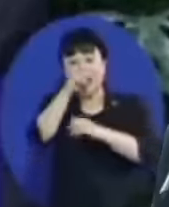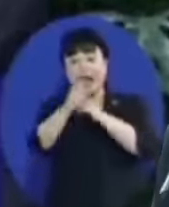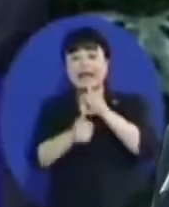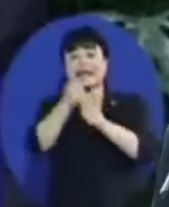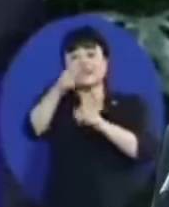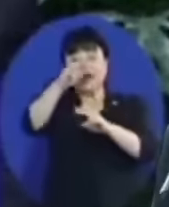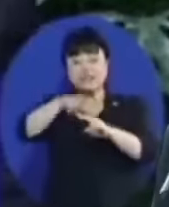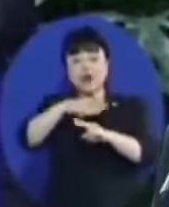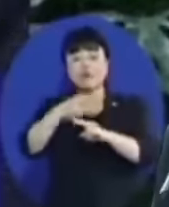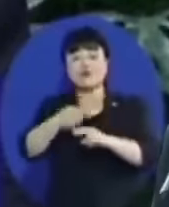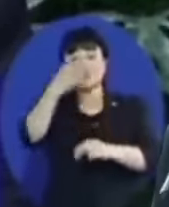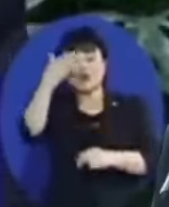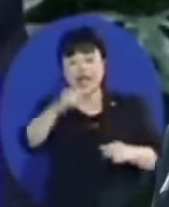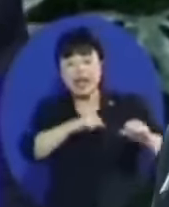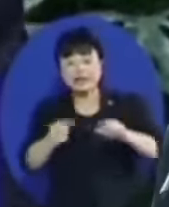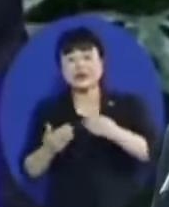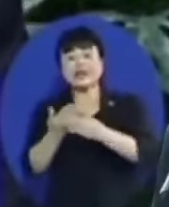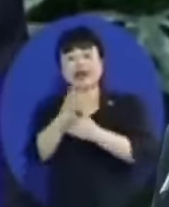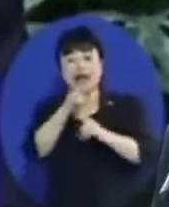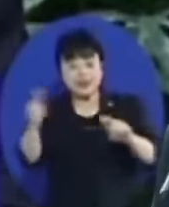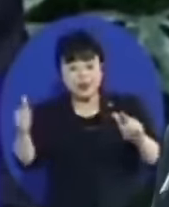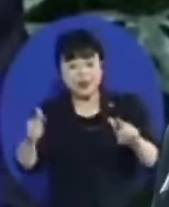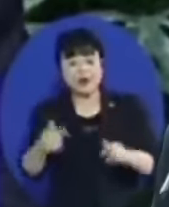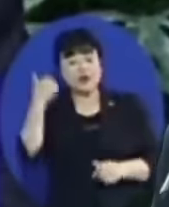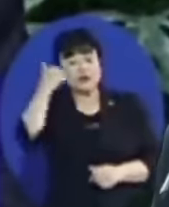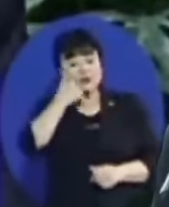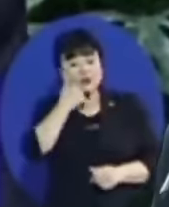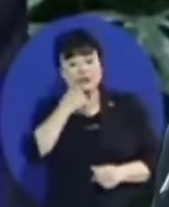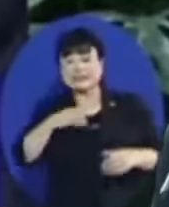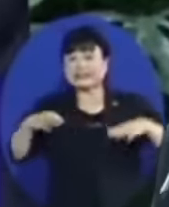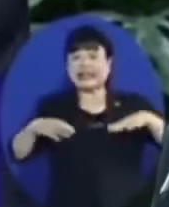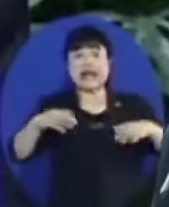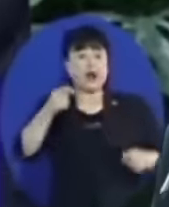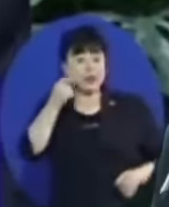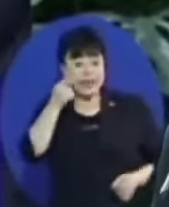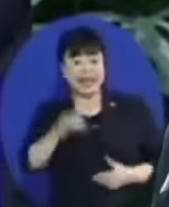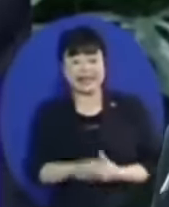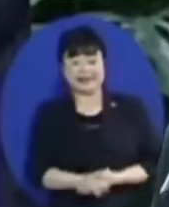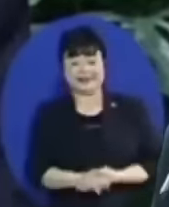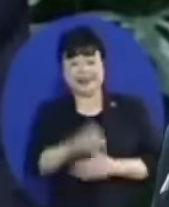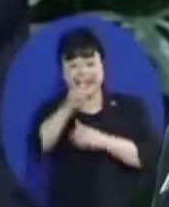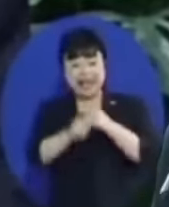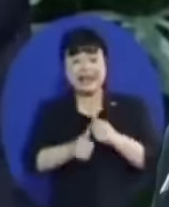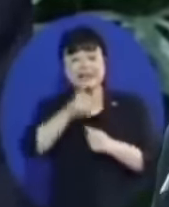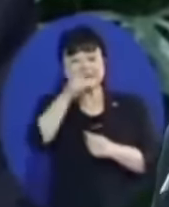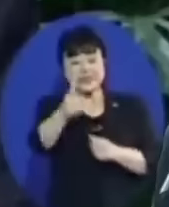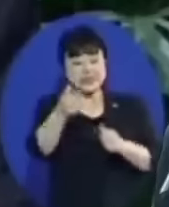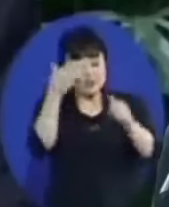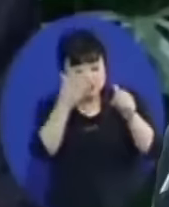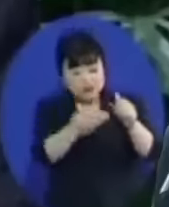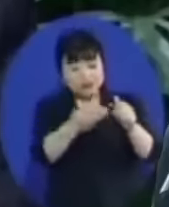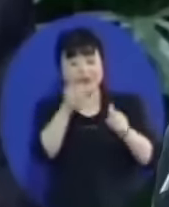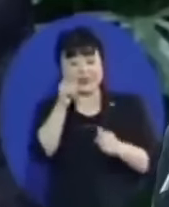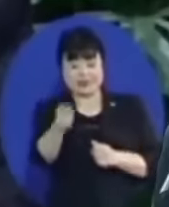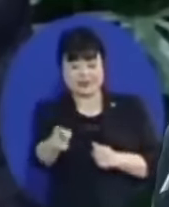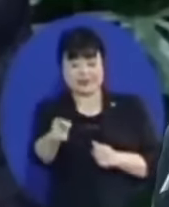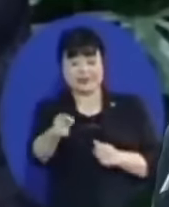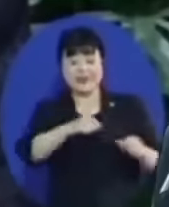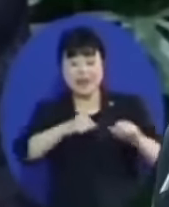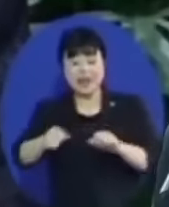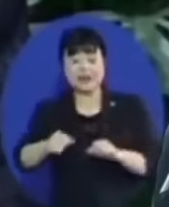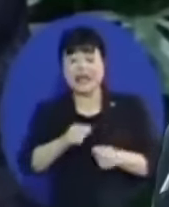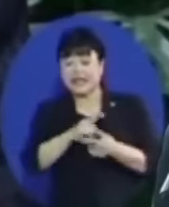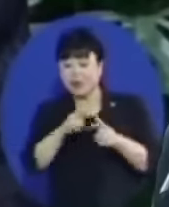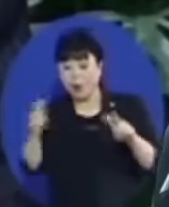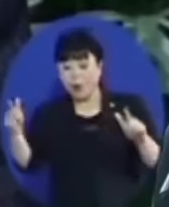하나님의 선물이라, 행위에서 난 것이 아니니 누구든지 자랑치 못하게 하려 합니다. 하나님이 주신 것이지 내가 행위로 한